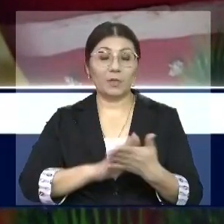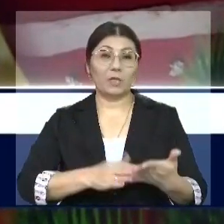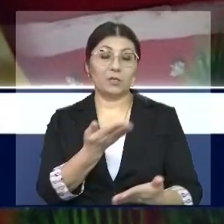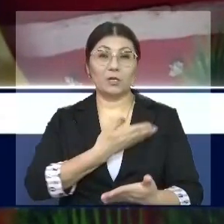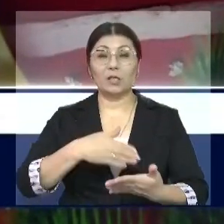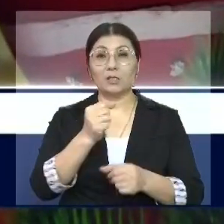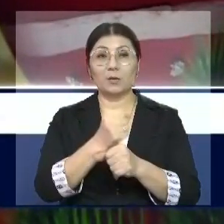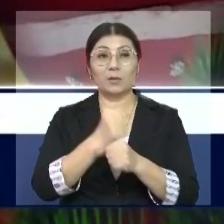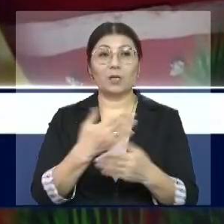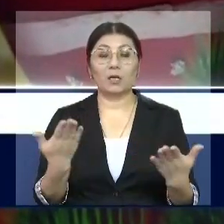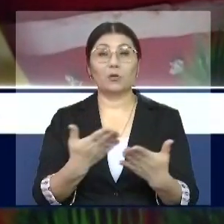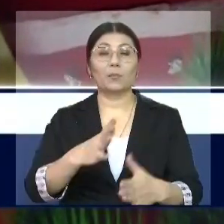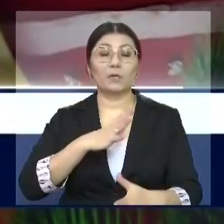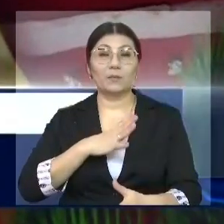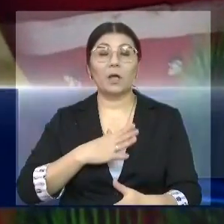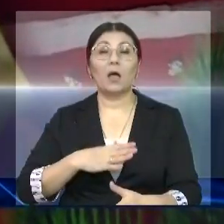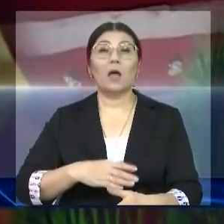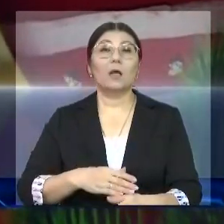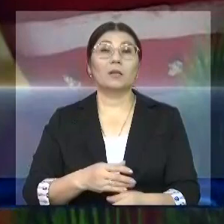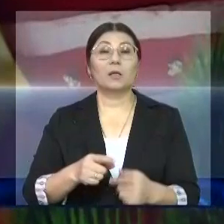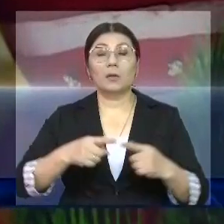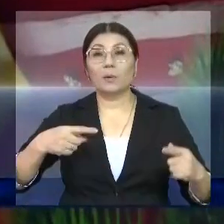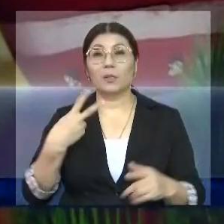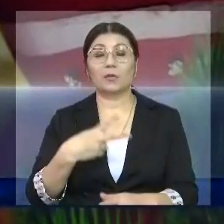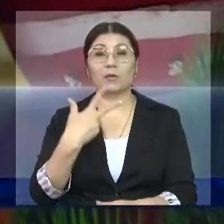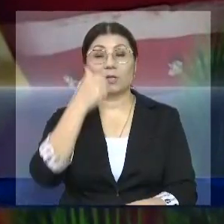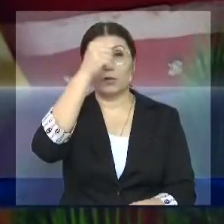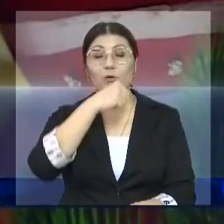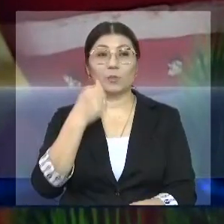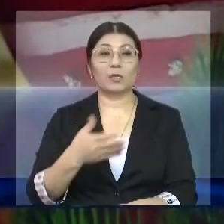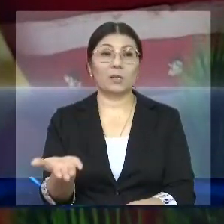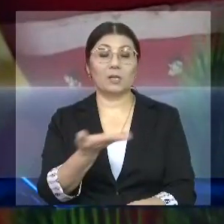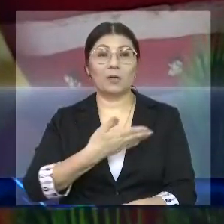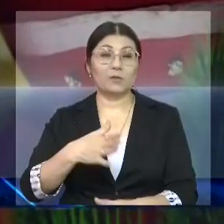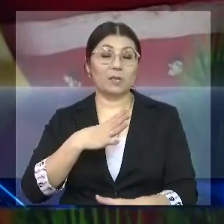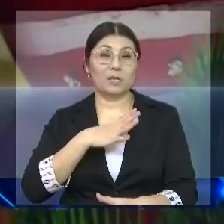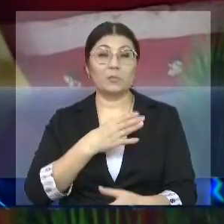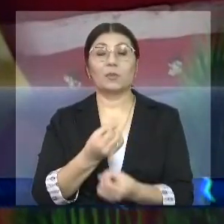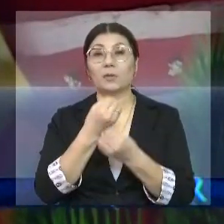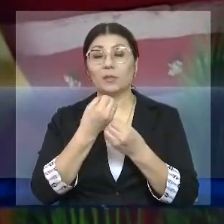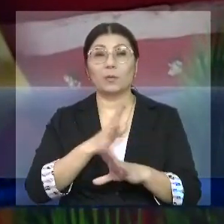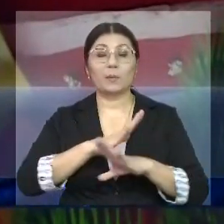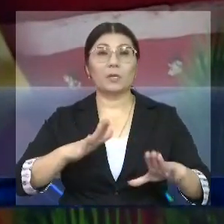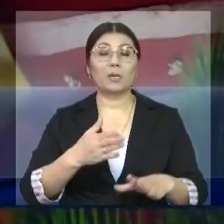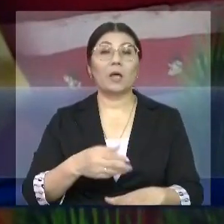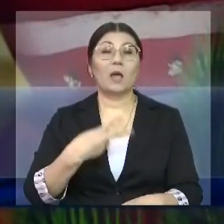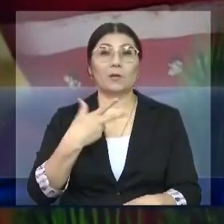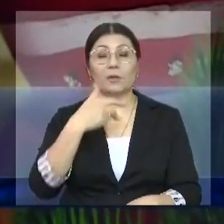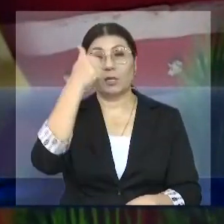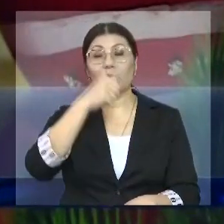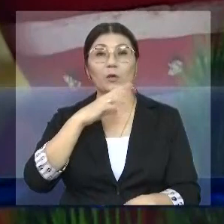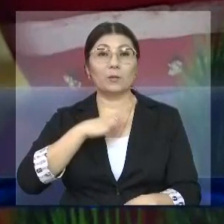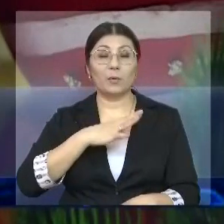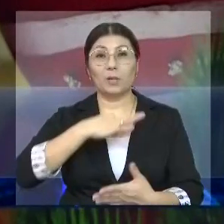на протяжении всего 23-го года. Конечно, 23-й год для всех нас был непростым, был очень ответственным. При этом он